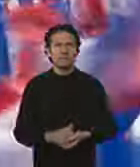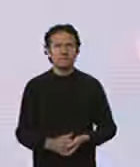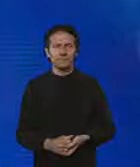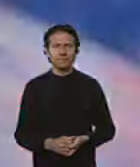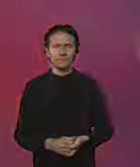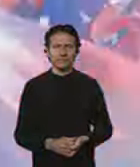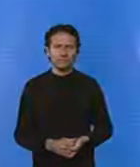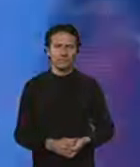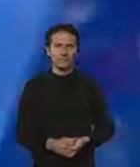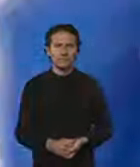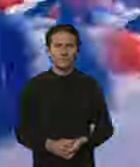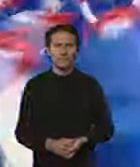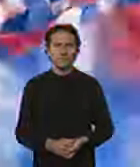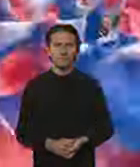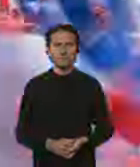message